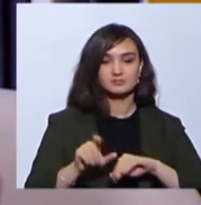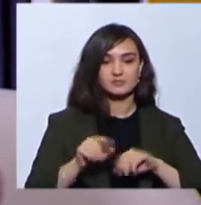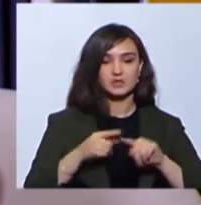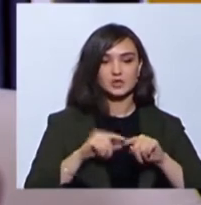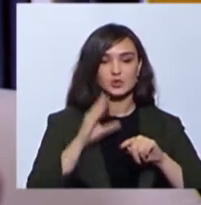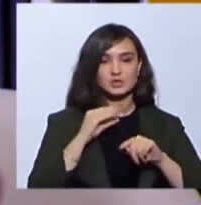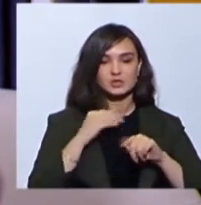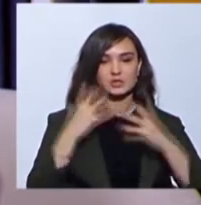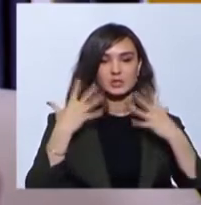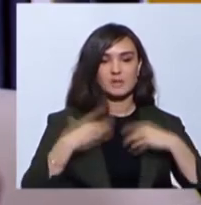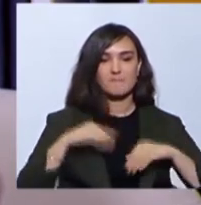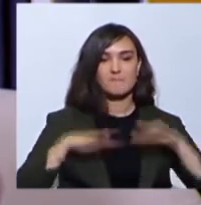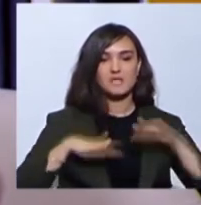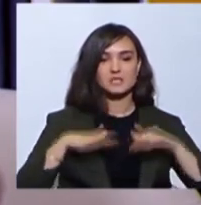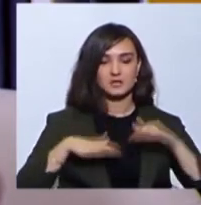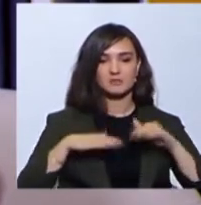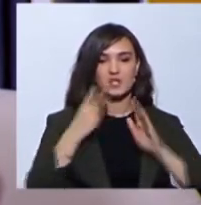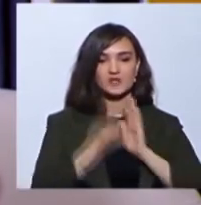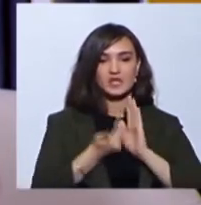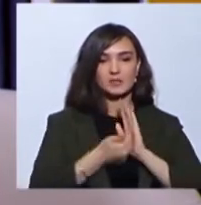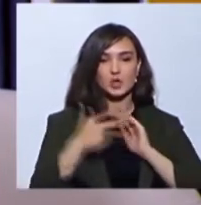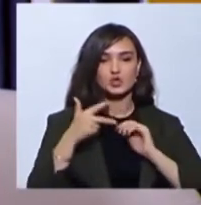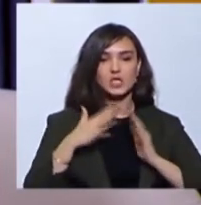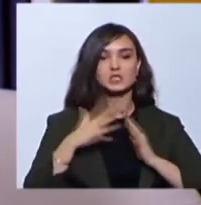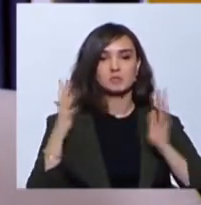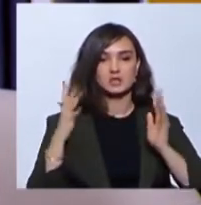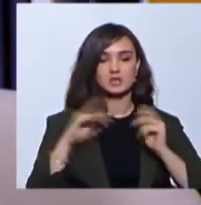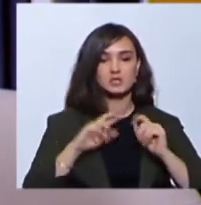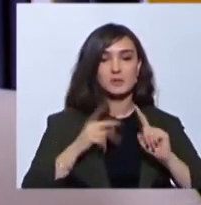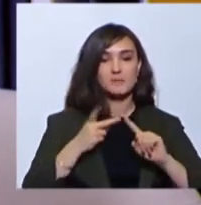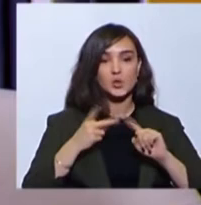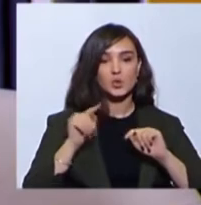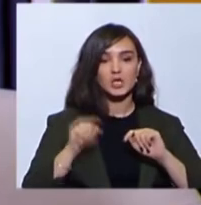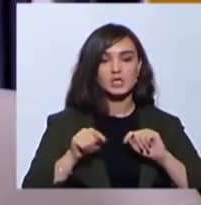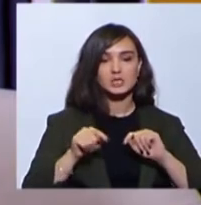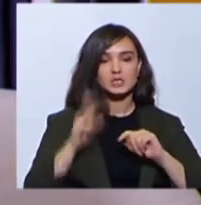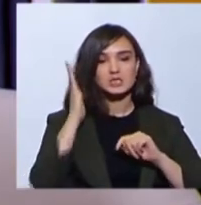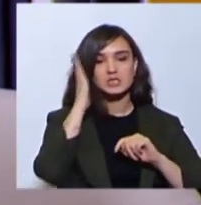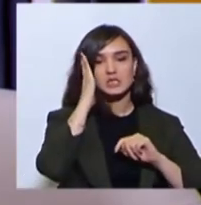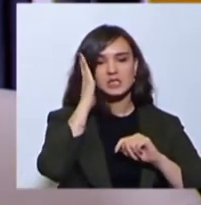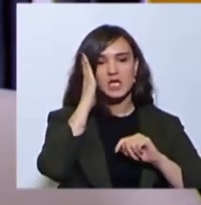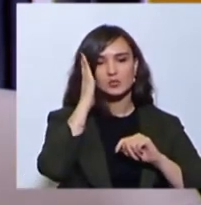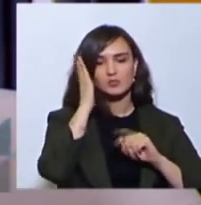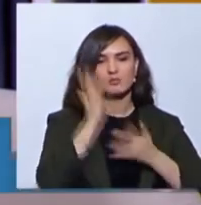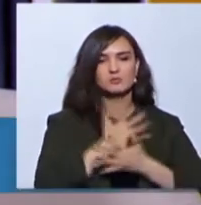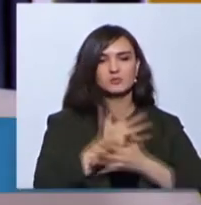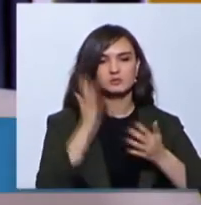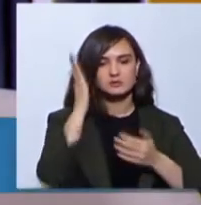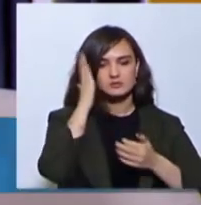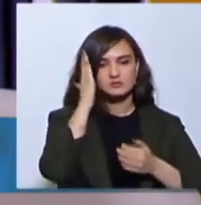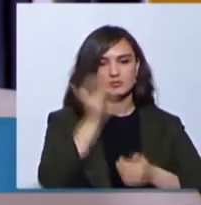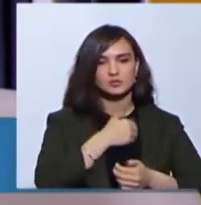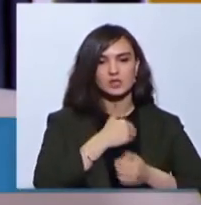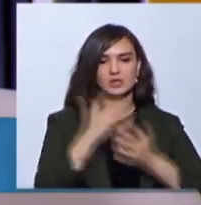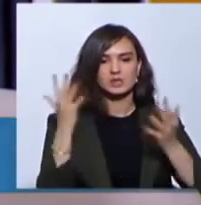როდესაც სხეულის მასის ინდექსი 30-ზე მეტია და მეორე ეს არის ძილიანობა, განსაკუთრებით გამოხატული